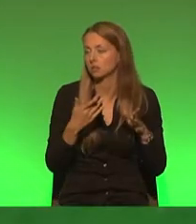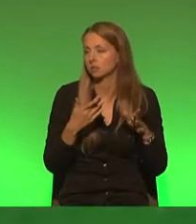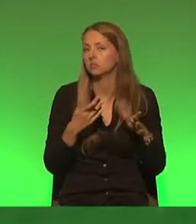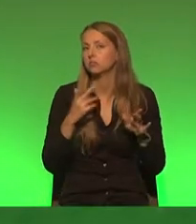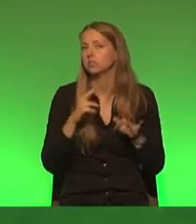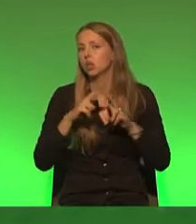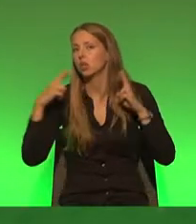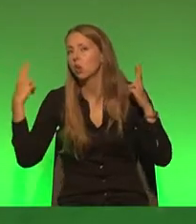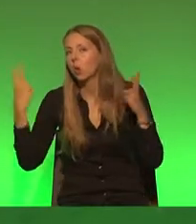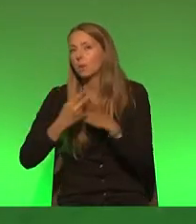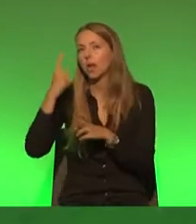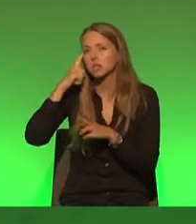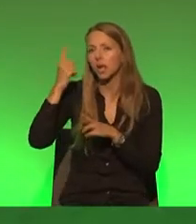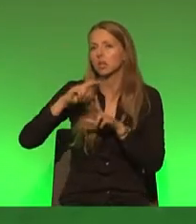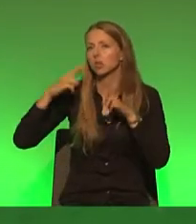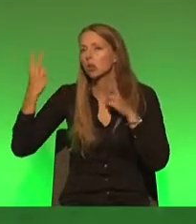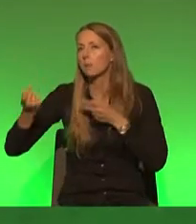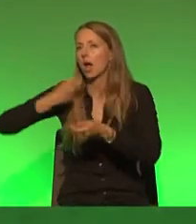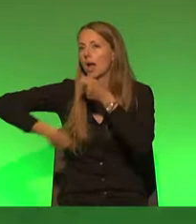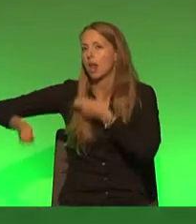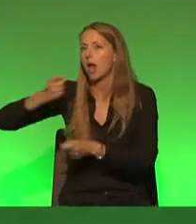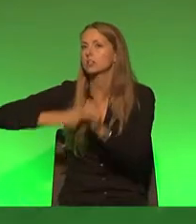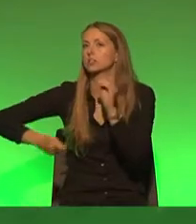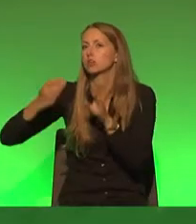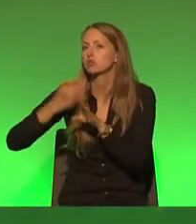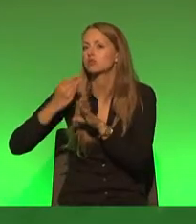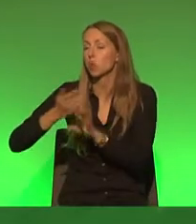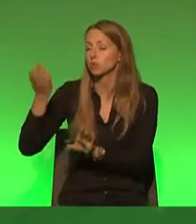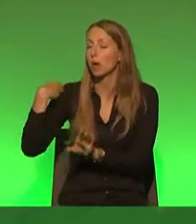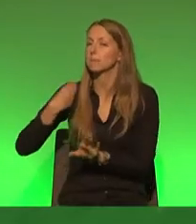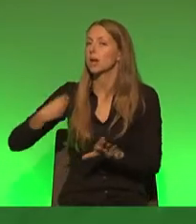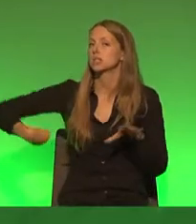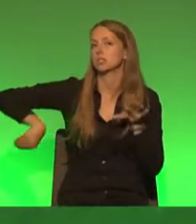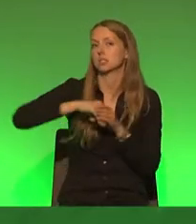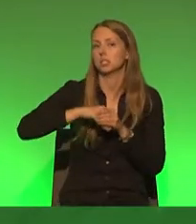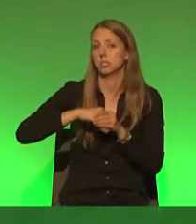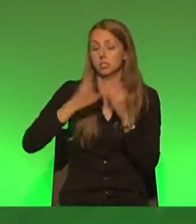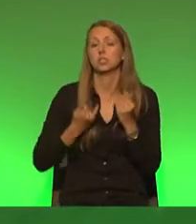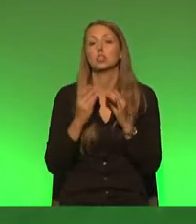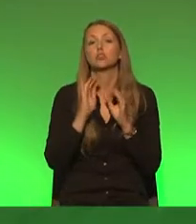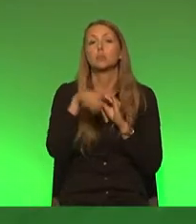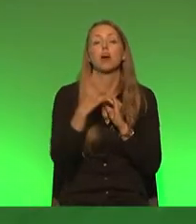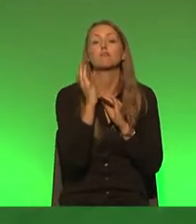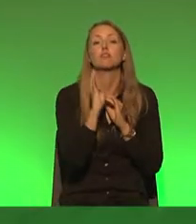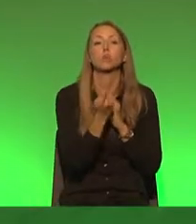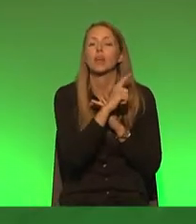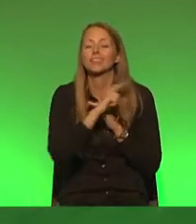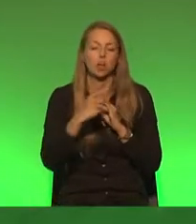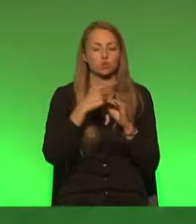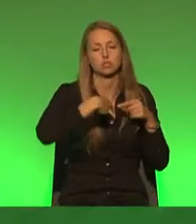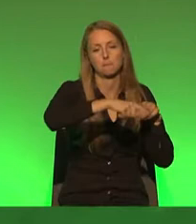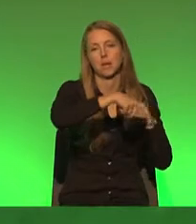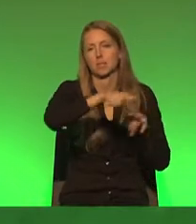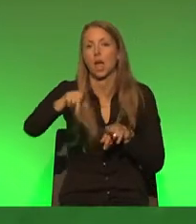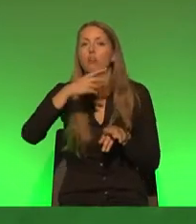global denken, lokal handeln war immer Teil unserer grünen DNA. Momentan leben wir das in über 1400 Mandaten vor Ort. Viele von euch sind